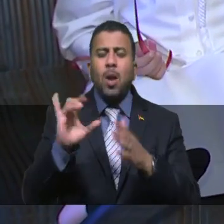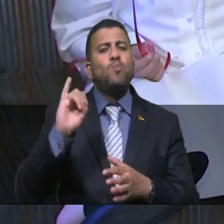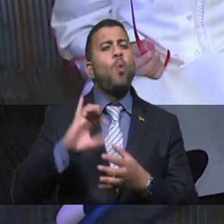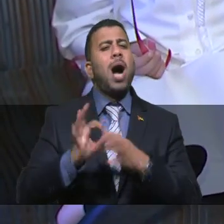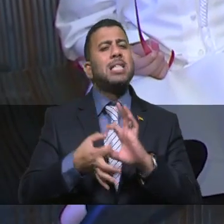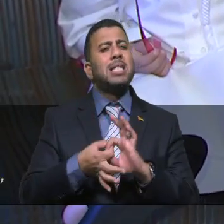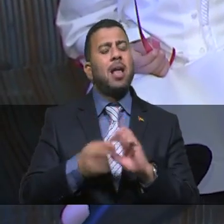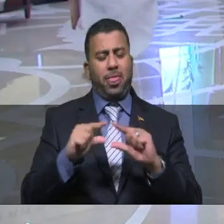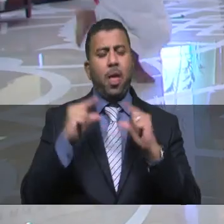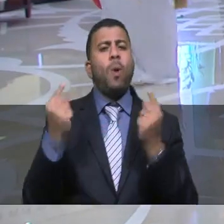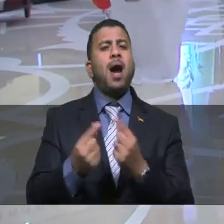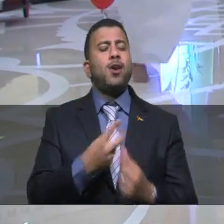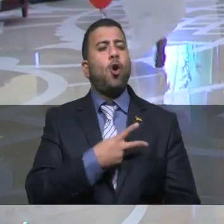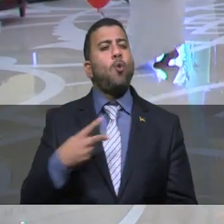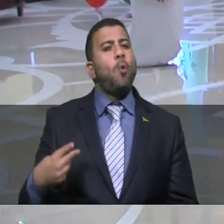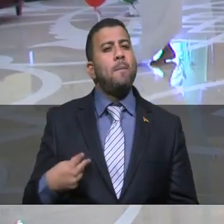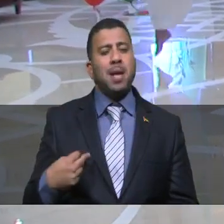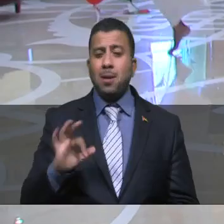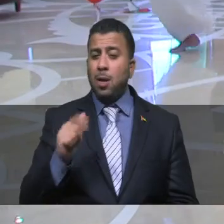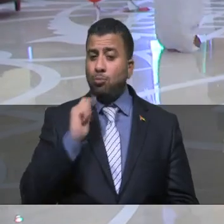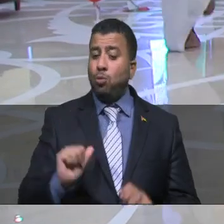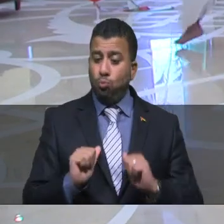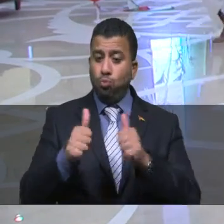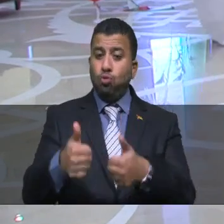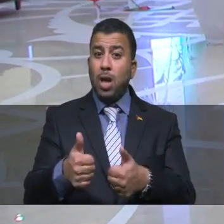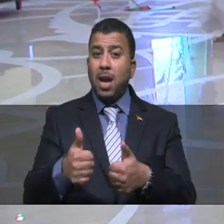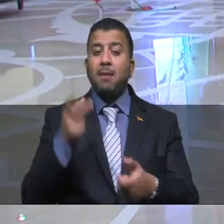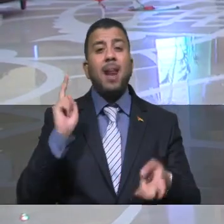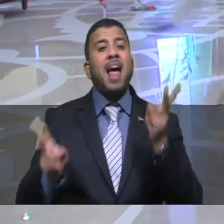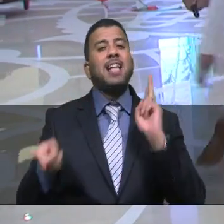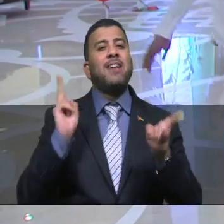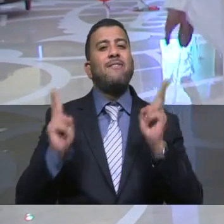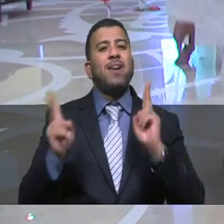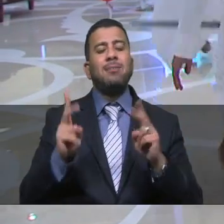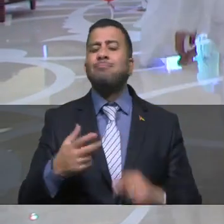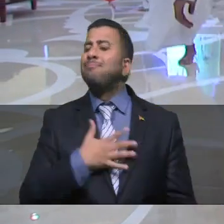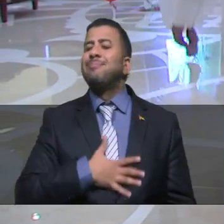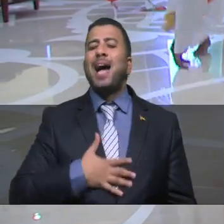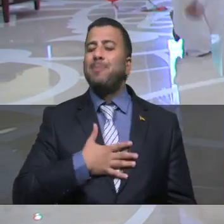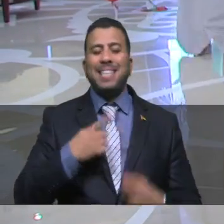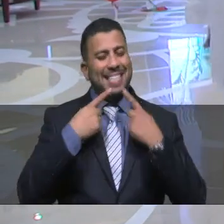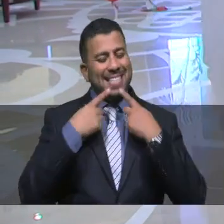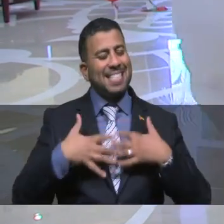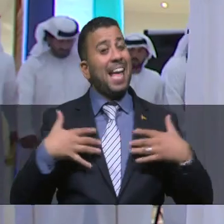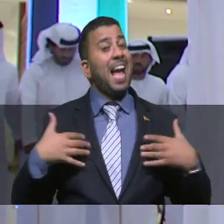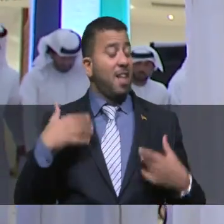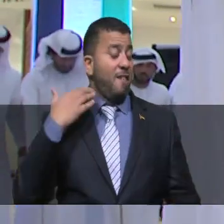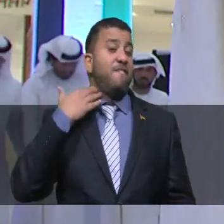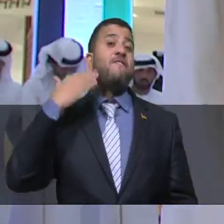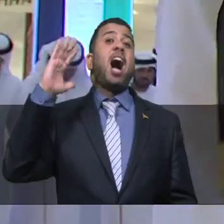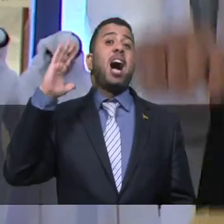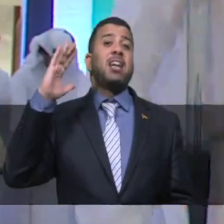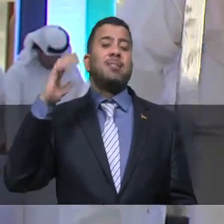والمؤسسات والدوائر الحكومية المشاركة فيها والاحتفاء بها تعبيرا عن السعادة والفخر